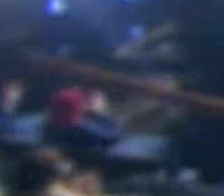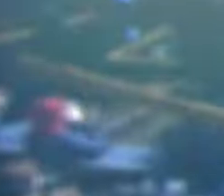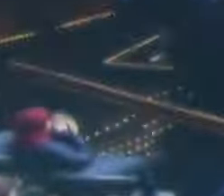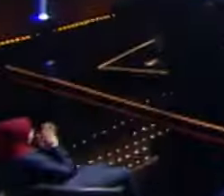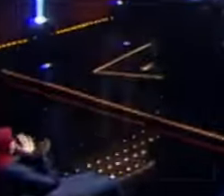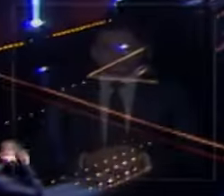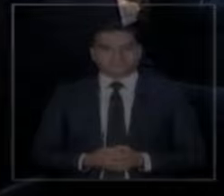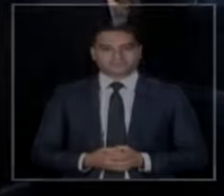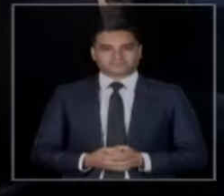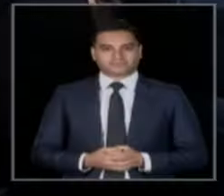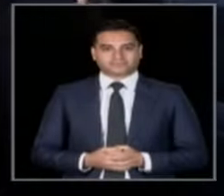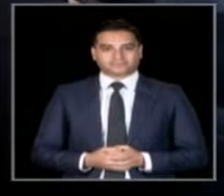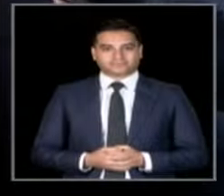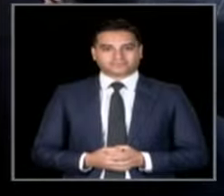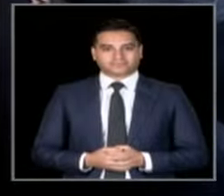عصام يوسف.